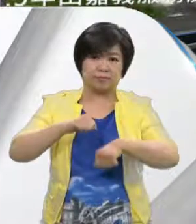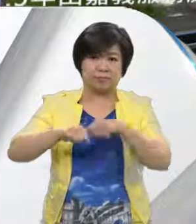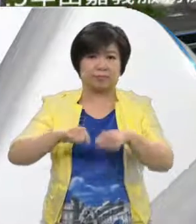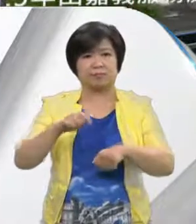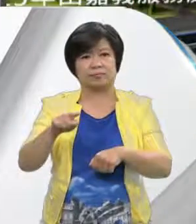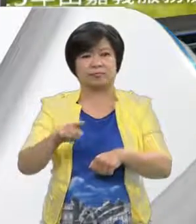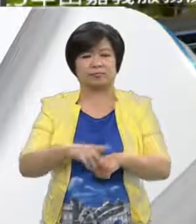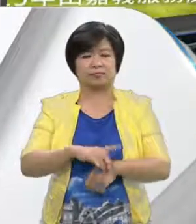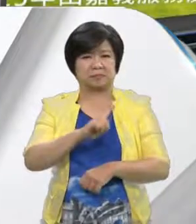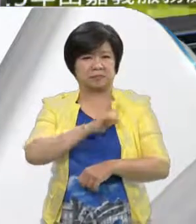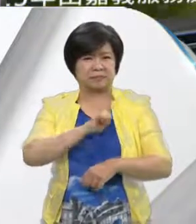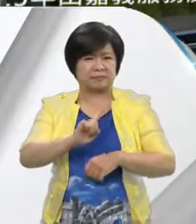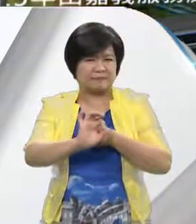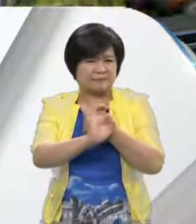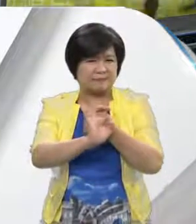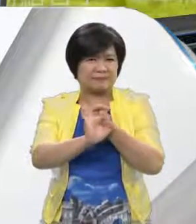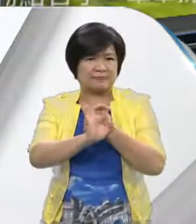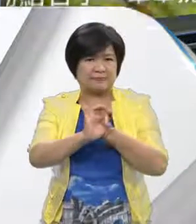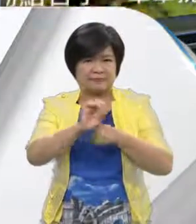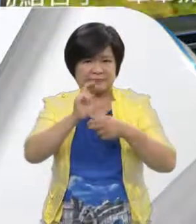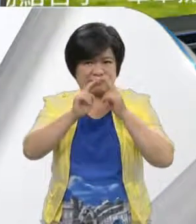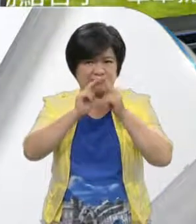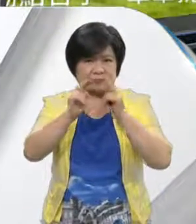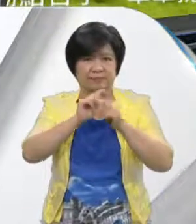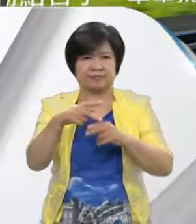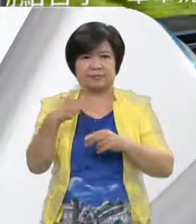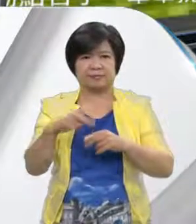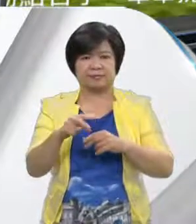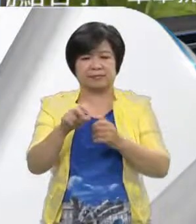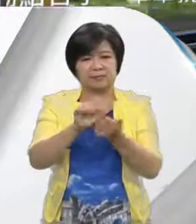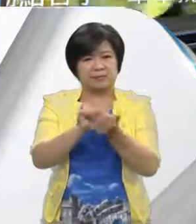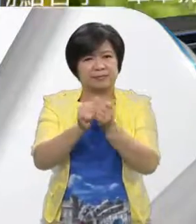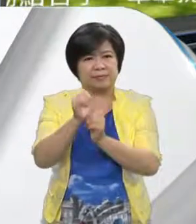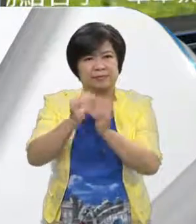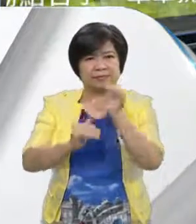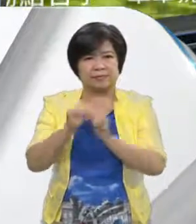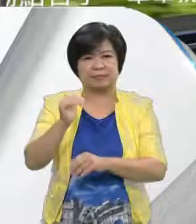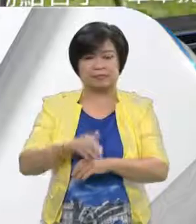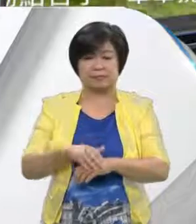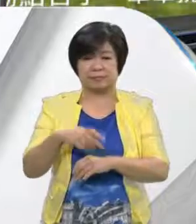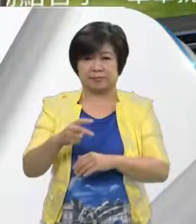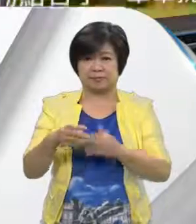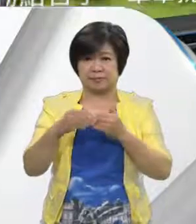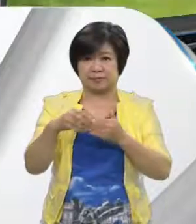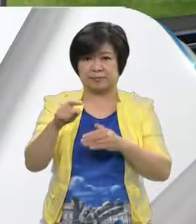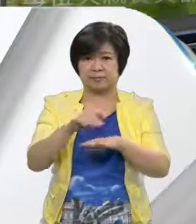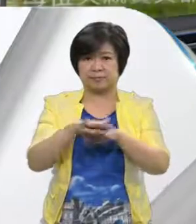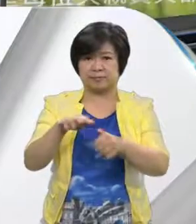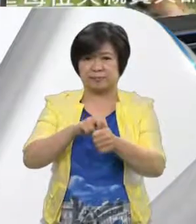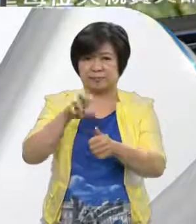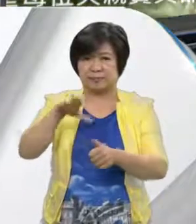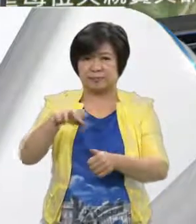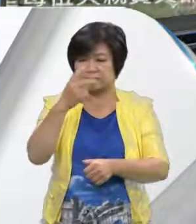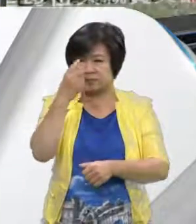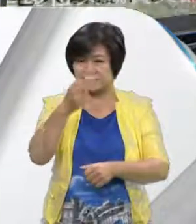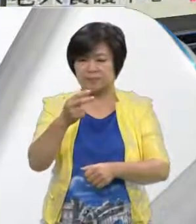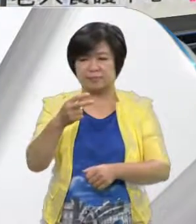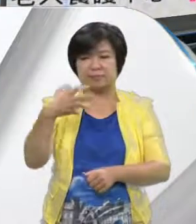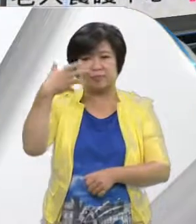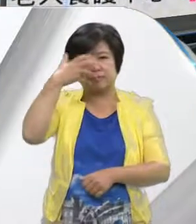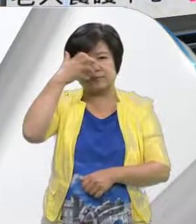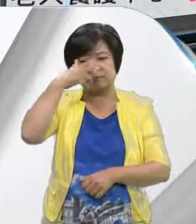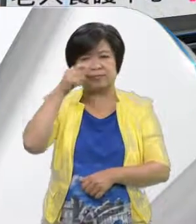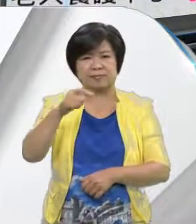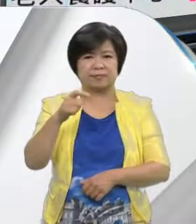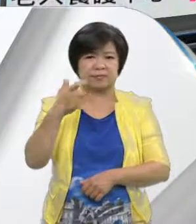可能自我挑战，同时而你把天数顺台湾人，给的捍卫到万众站，是他们是行业